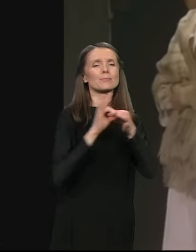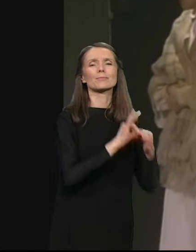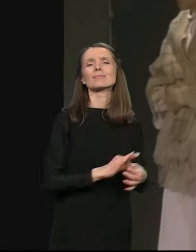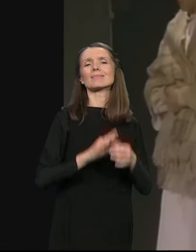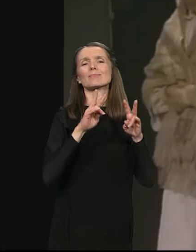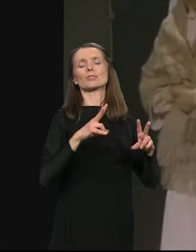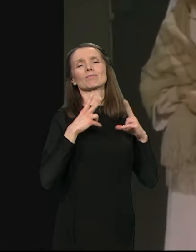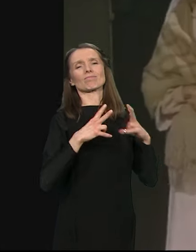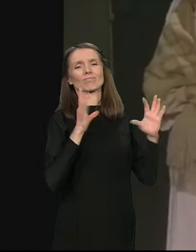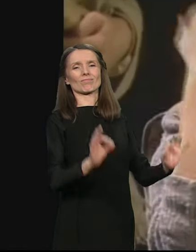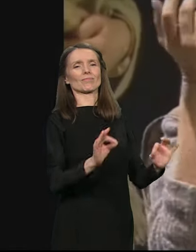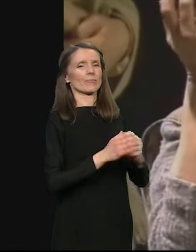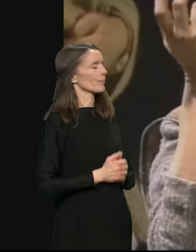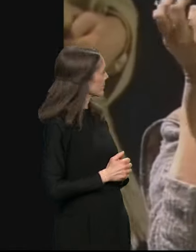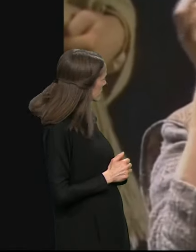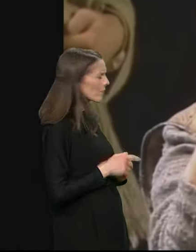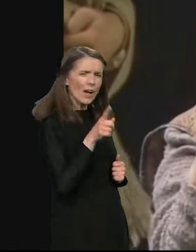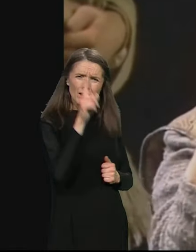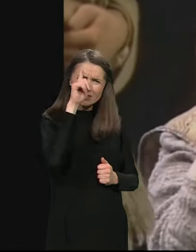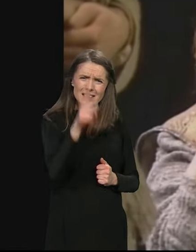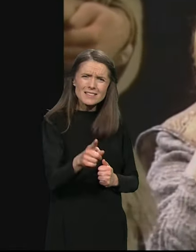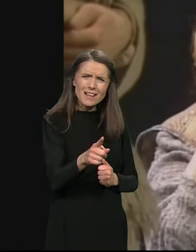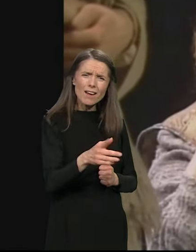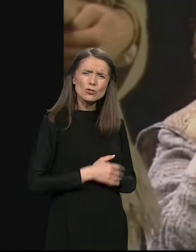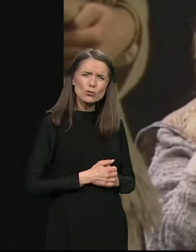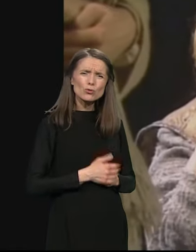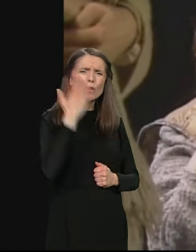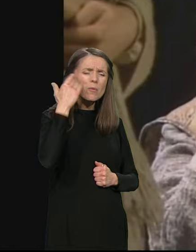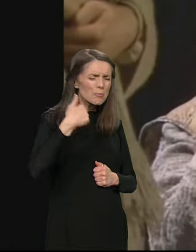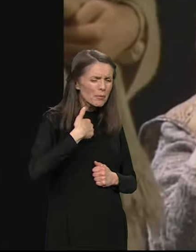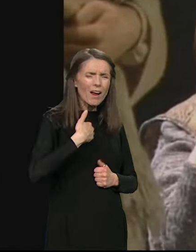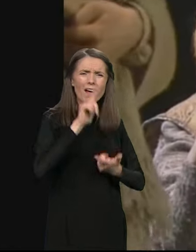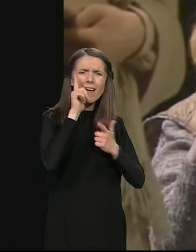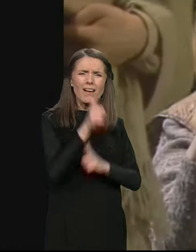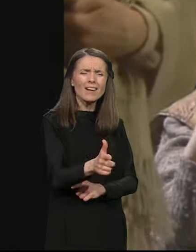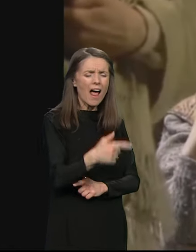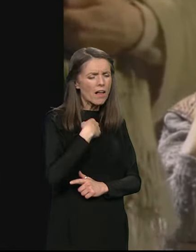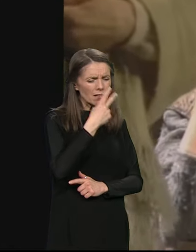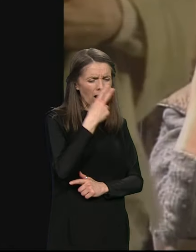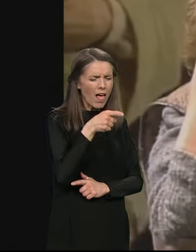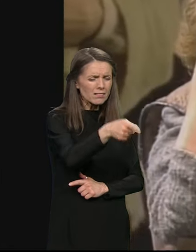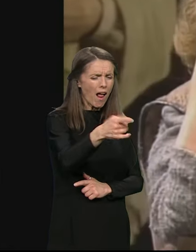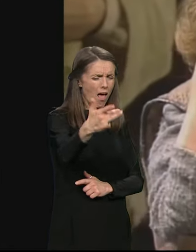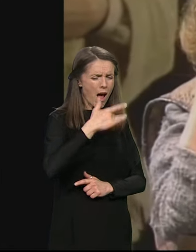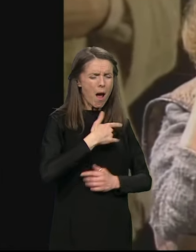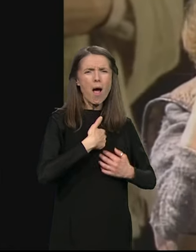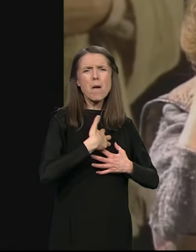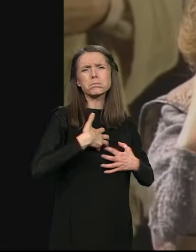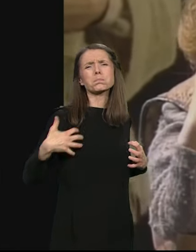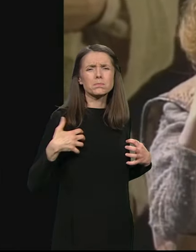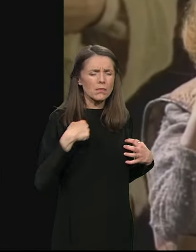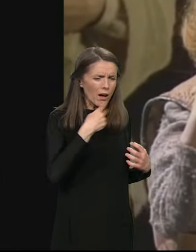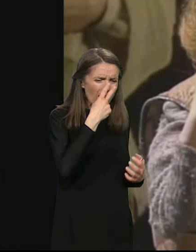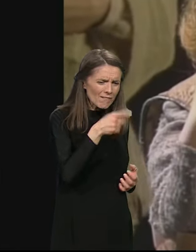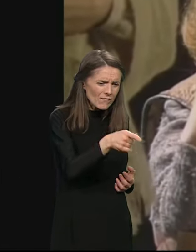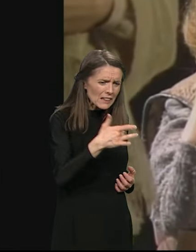li ti, dete moje, da sam ja na bojištu u raskidanom grudnom košu gledala živo srce, gledam i